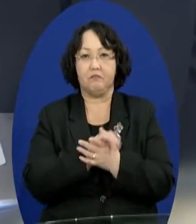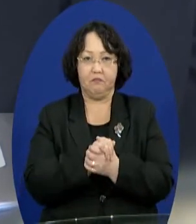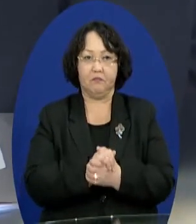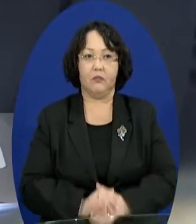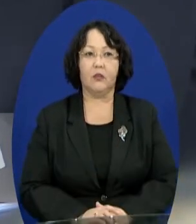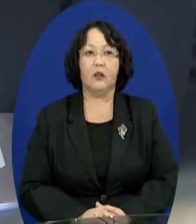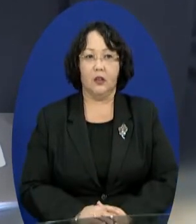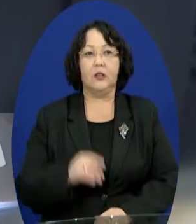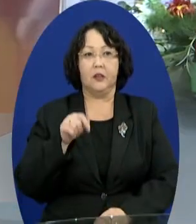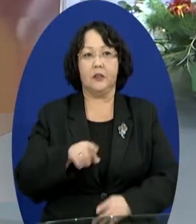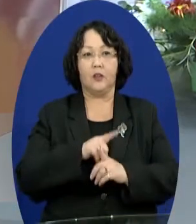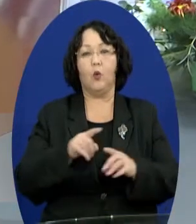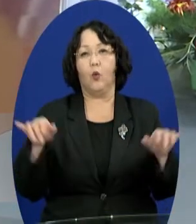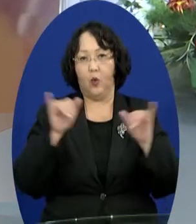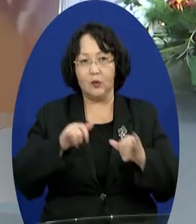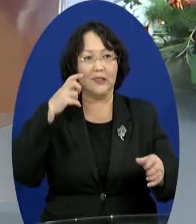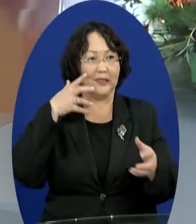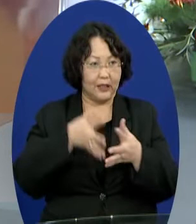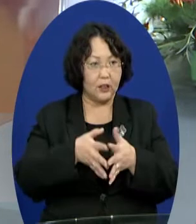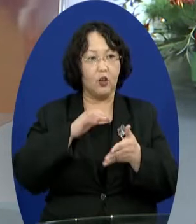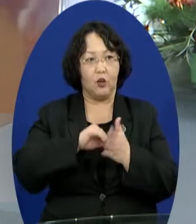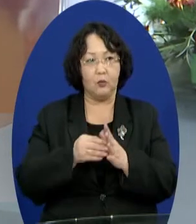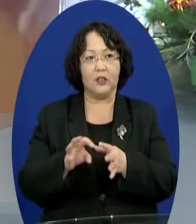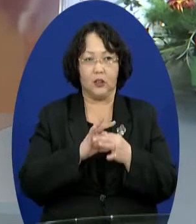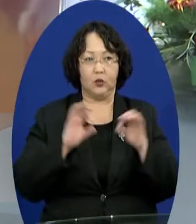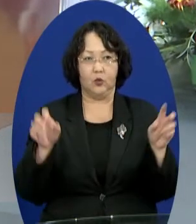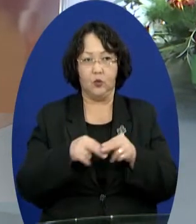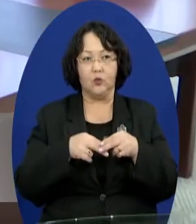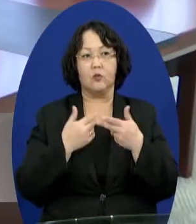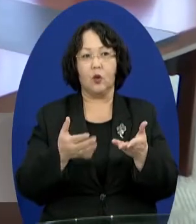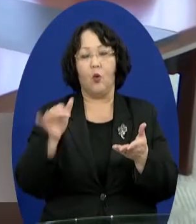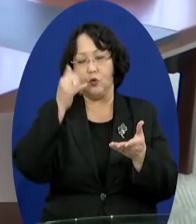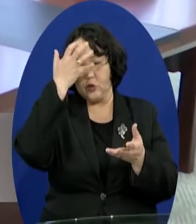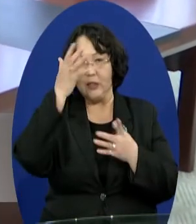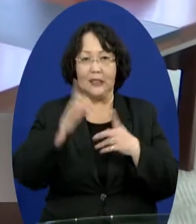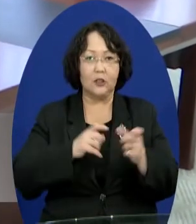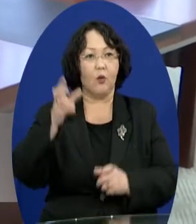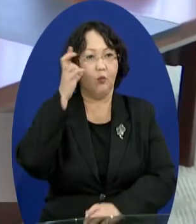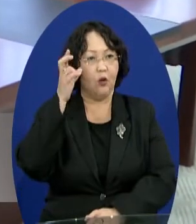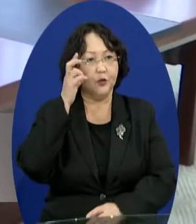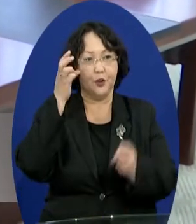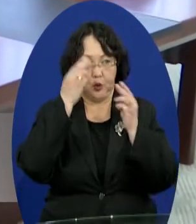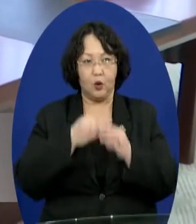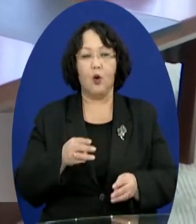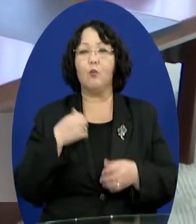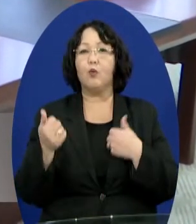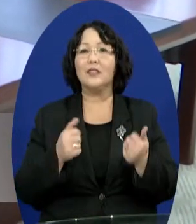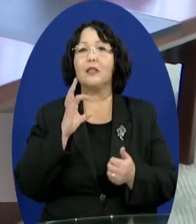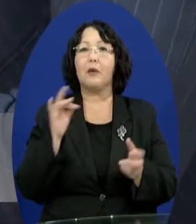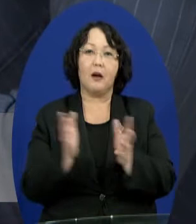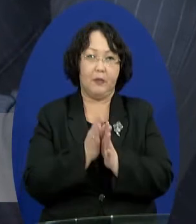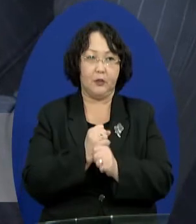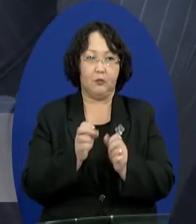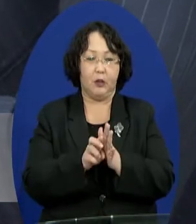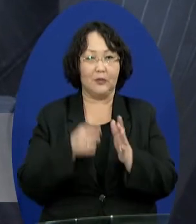Түнчлэн айлчлалын хүрээнд хоёр улсын стратегийн түншлэлийн хэрэгжилтийг түгнэж, улс төр эдийн засаг, боловсрол, шинжлэх ухаан зэрэг бусад салбарт хамтарч ажиллах боломжийн